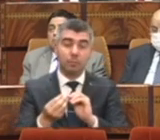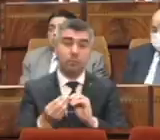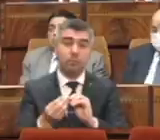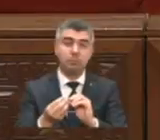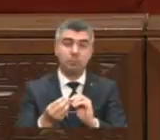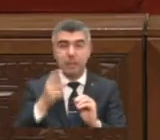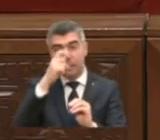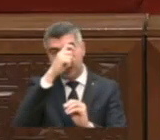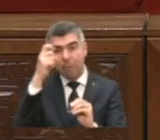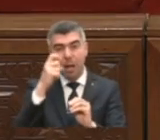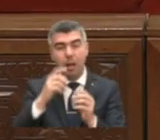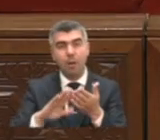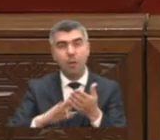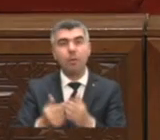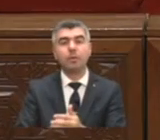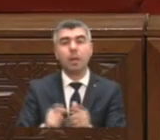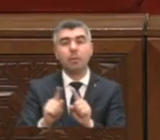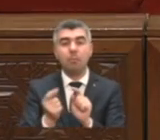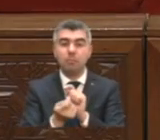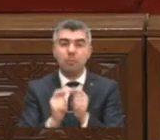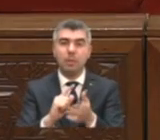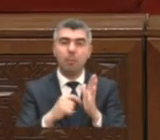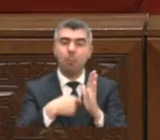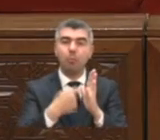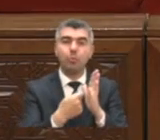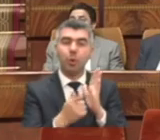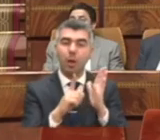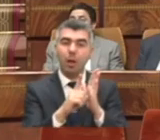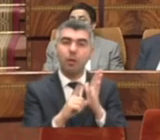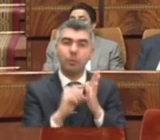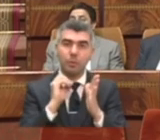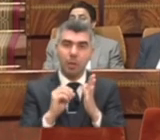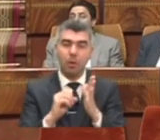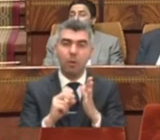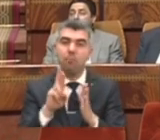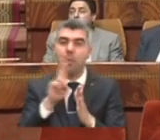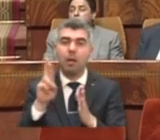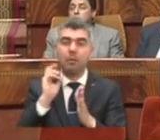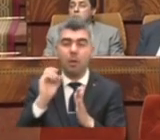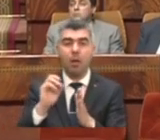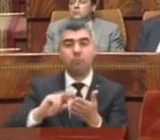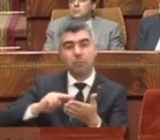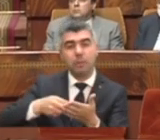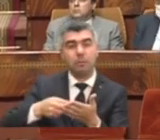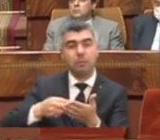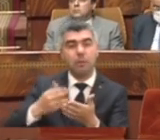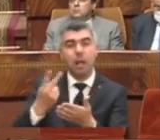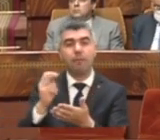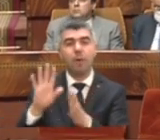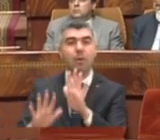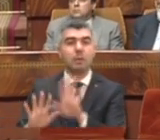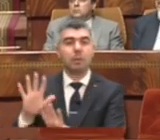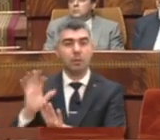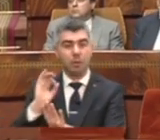رغم تحويل هذا المشروع إلى مشروع ملكي منذ 2015، ولهذا أملنا كبير في هذه